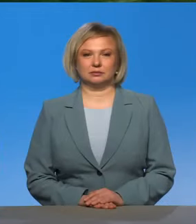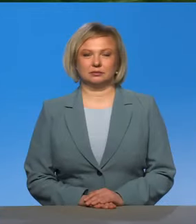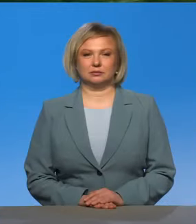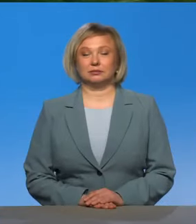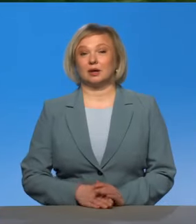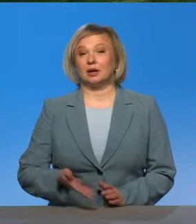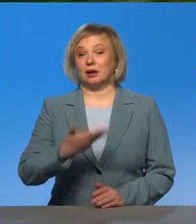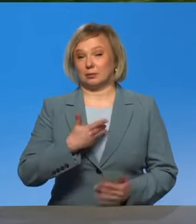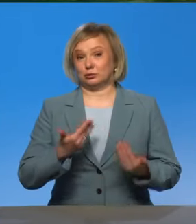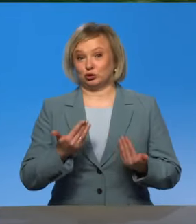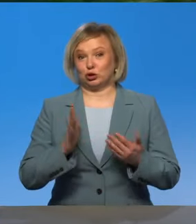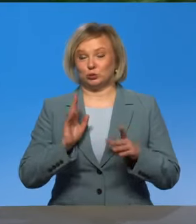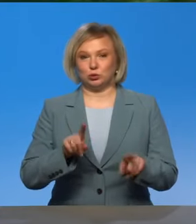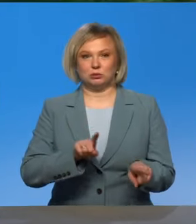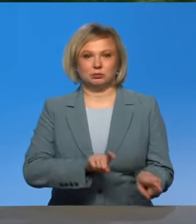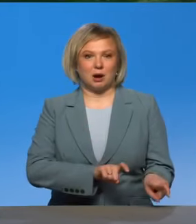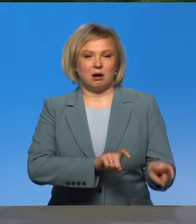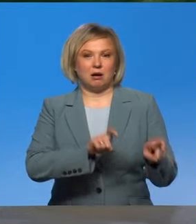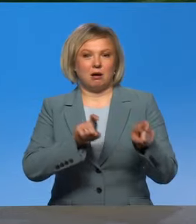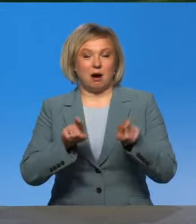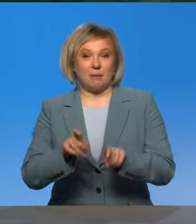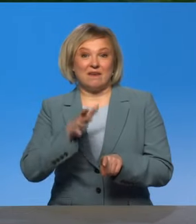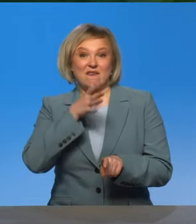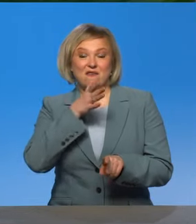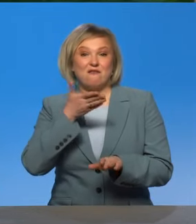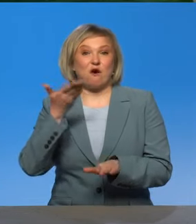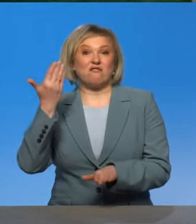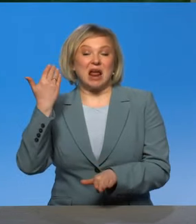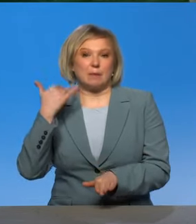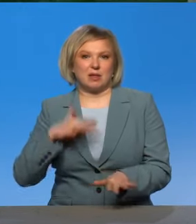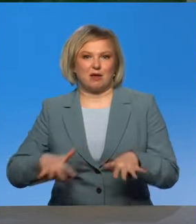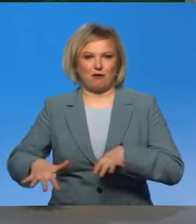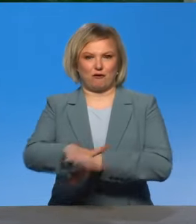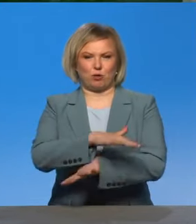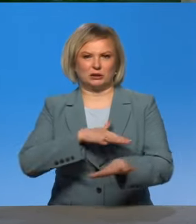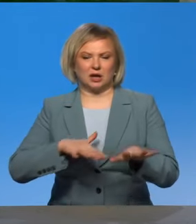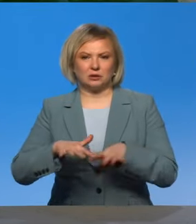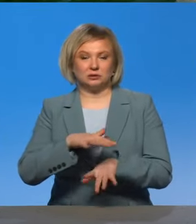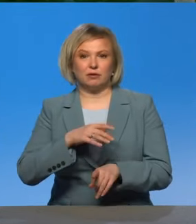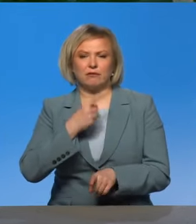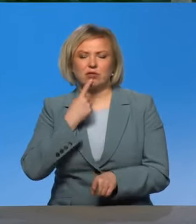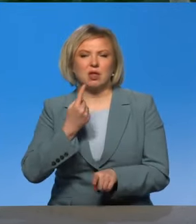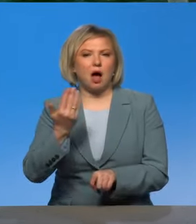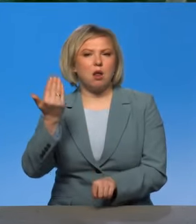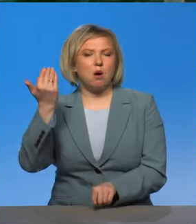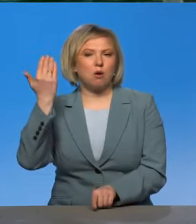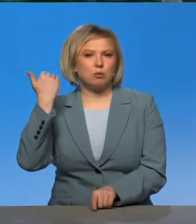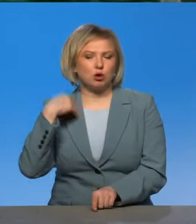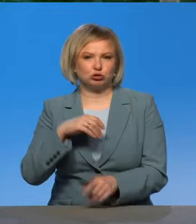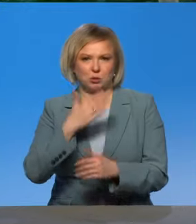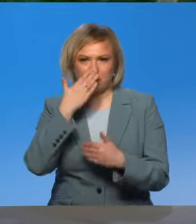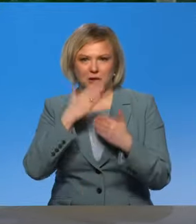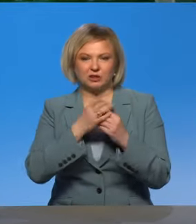Мы сейчас перенесемся одновременно и во времени, и в пространстве, в далекое прошлое по времени, и почти на 12